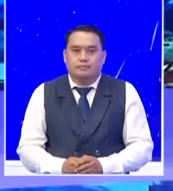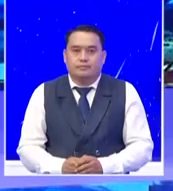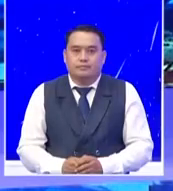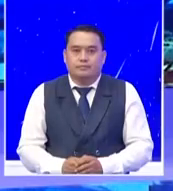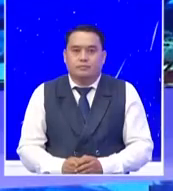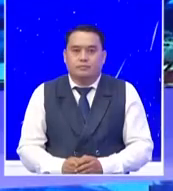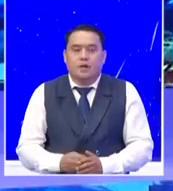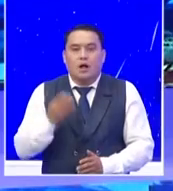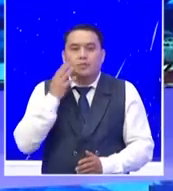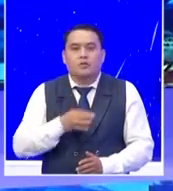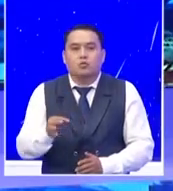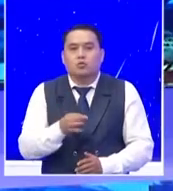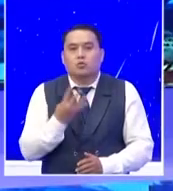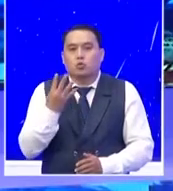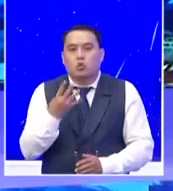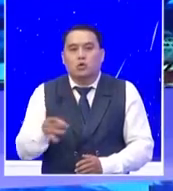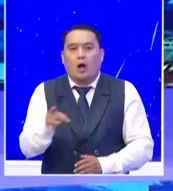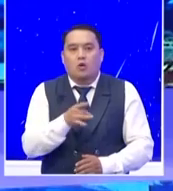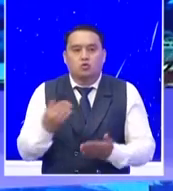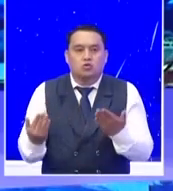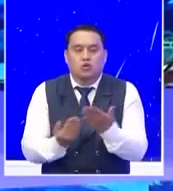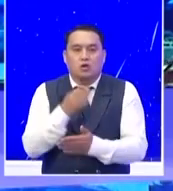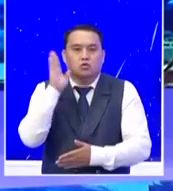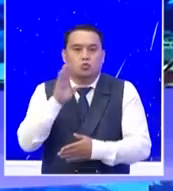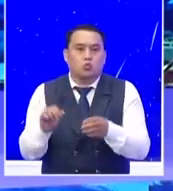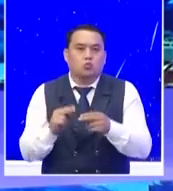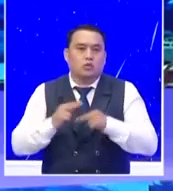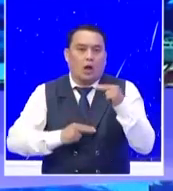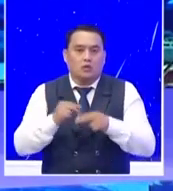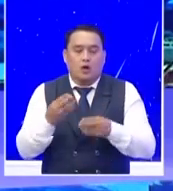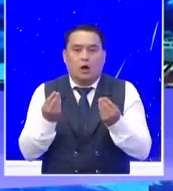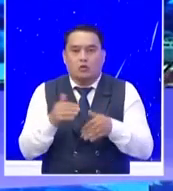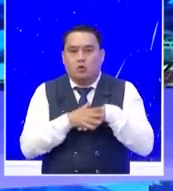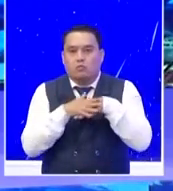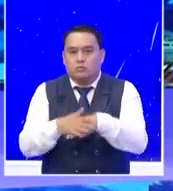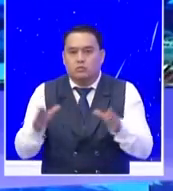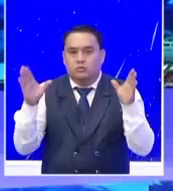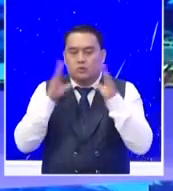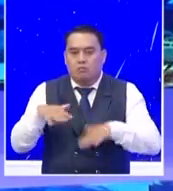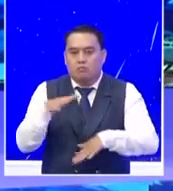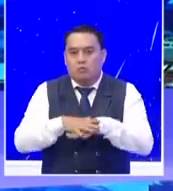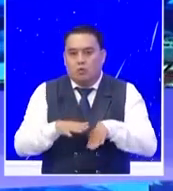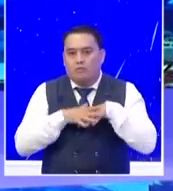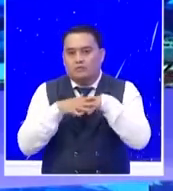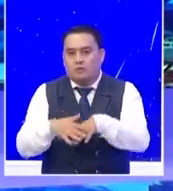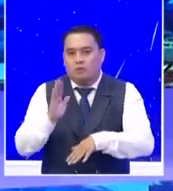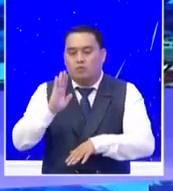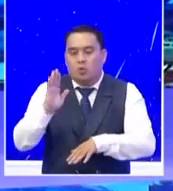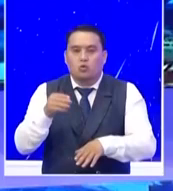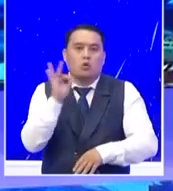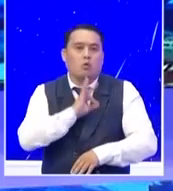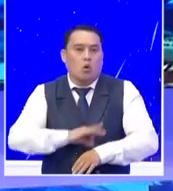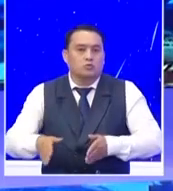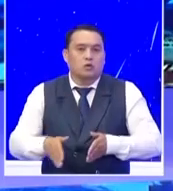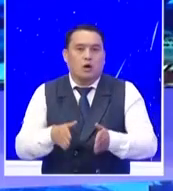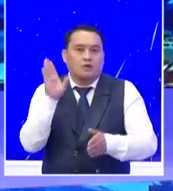Биыл өңірдегі 4 ауданда жаңа су арналары салынады. Қаржылай қолдау Ислам даму банкінен көрсетіледі. Сондай-ақ қолданыстағы